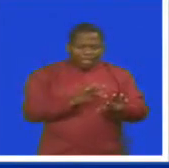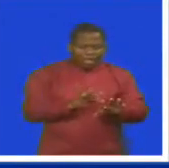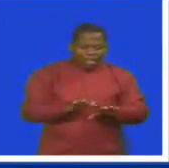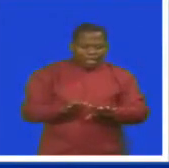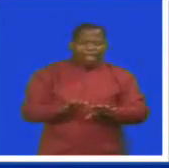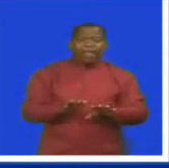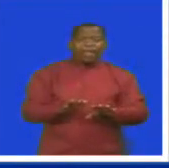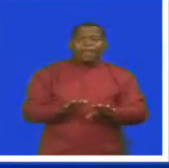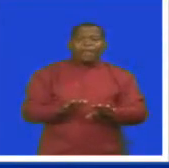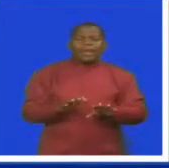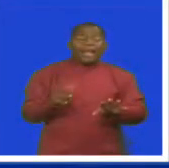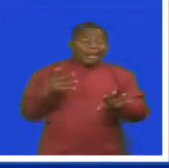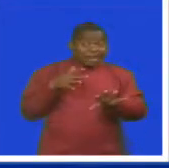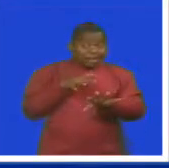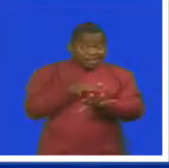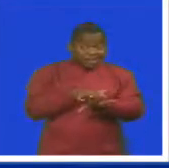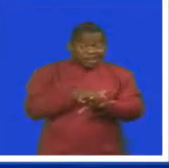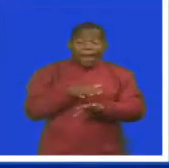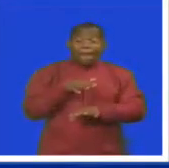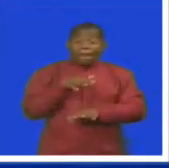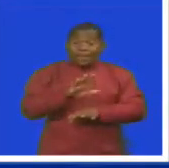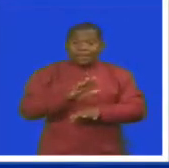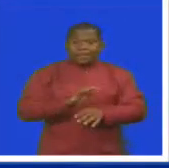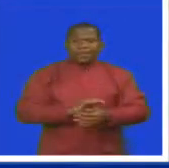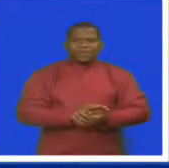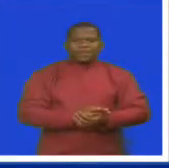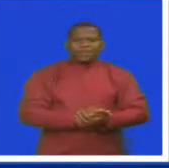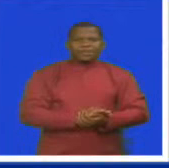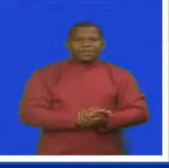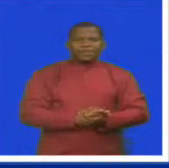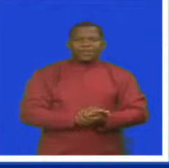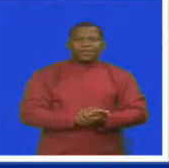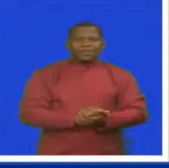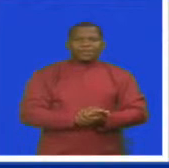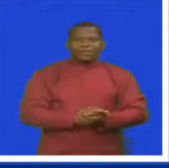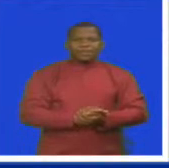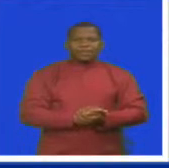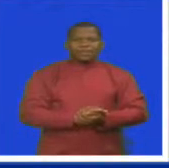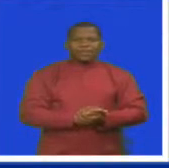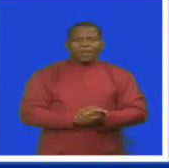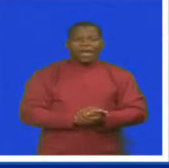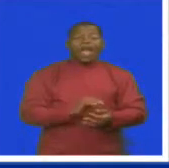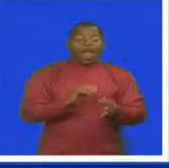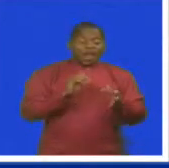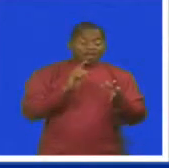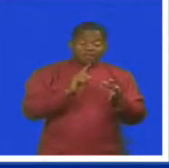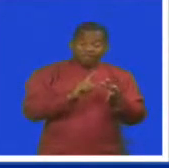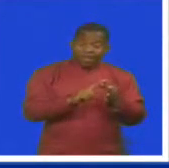kwesithathu-ke ngilolu esisiyi-infrastructure lokuthi mhlawumbe